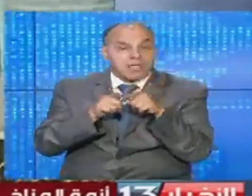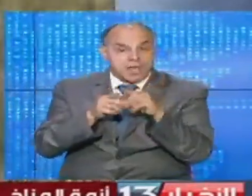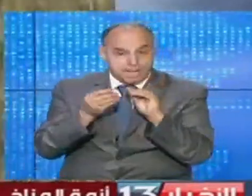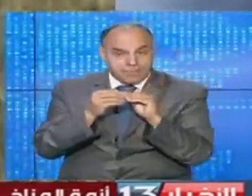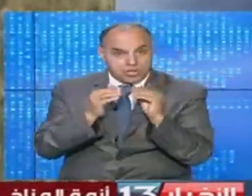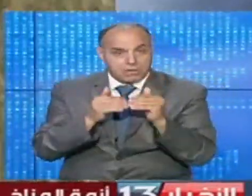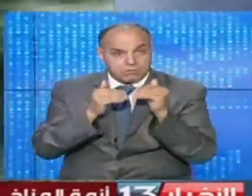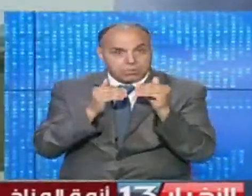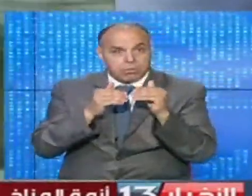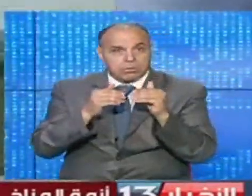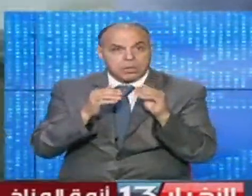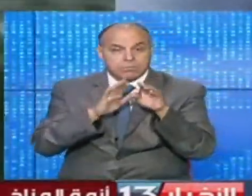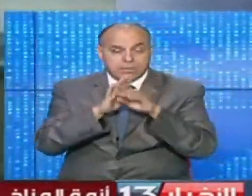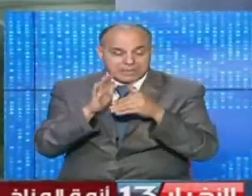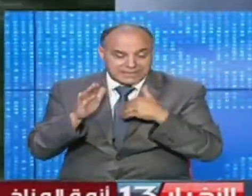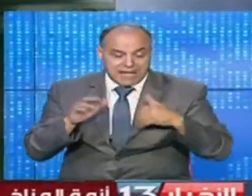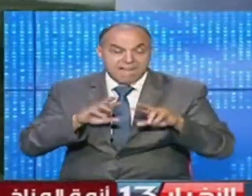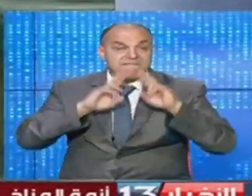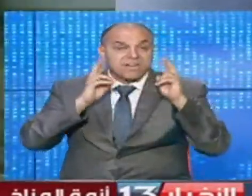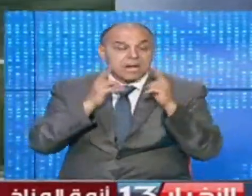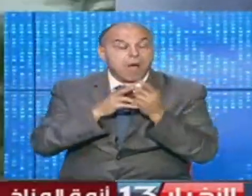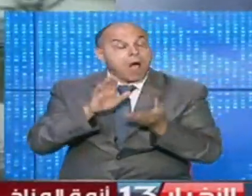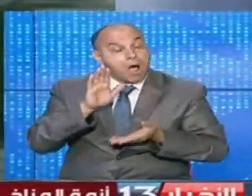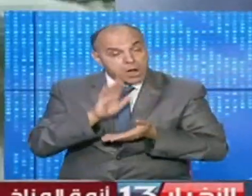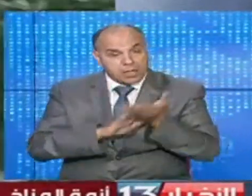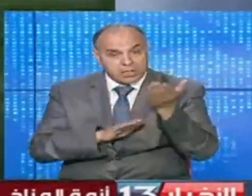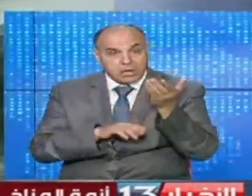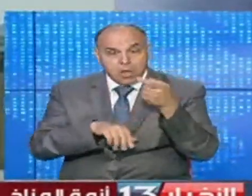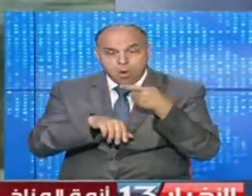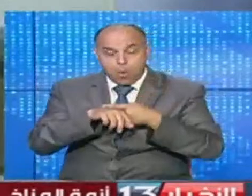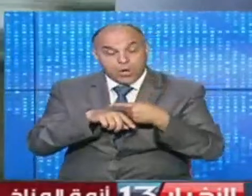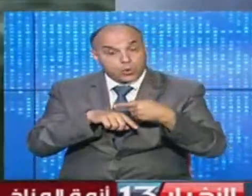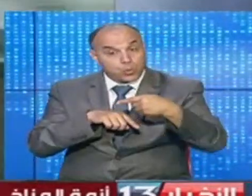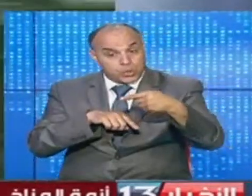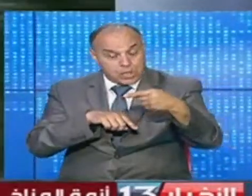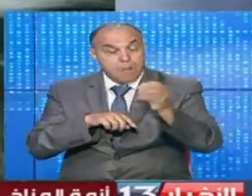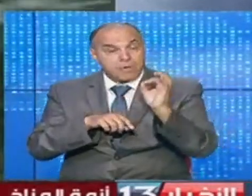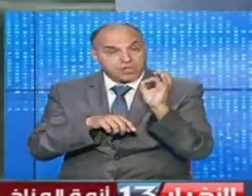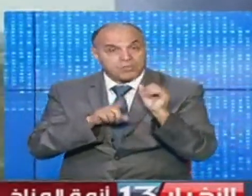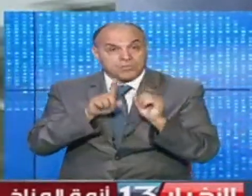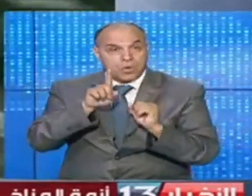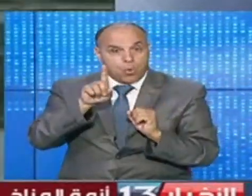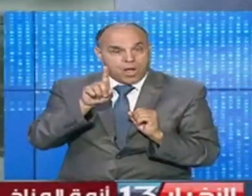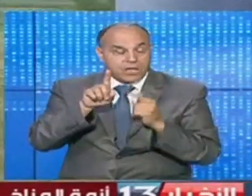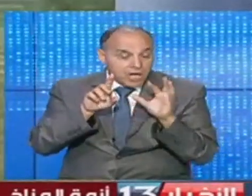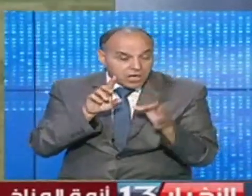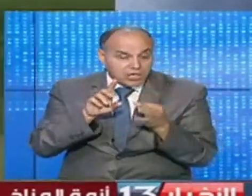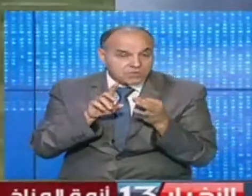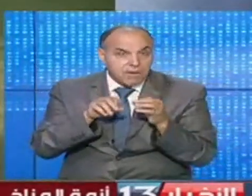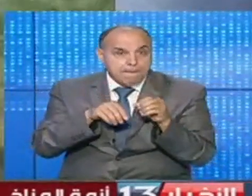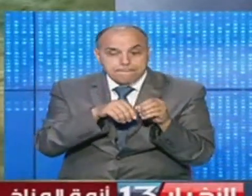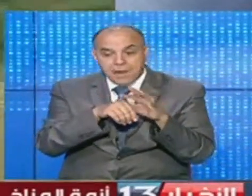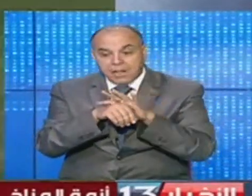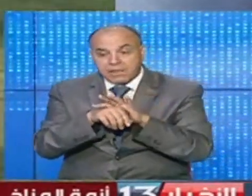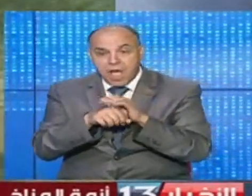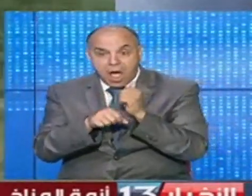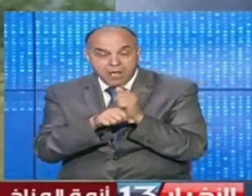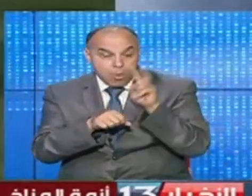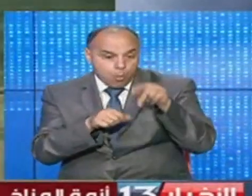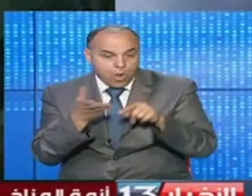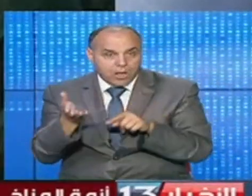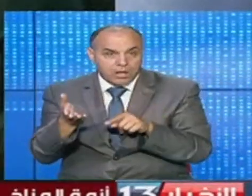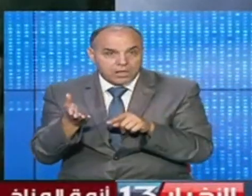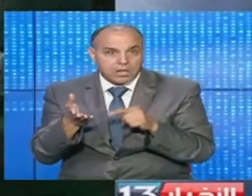انهاك الانظمه الصحيه بشكل اكبر لفتره اطول بكثير وقد كشف وبان هذا الواقع